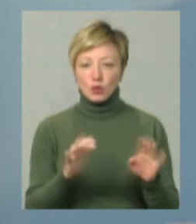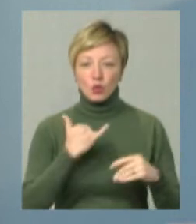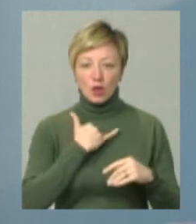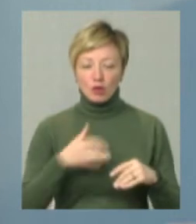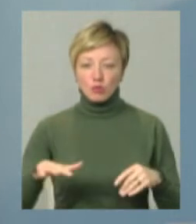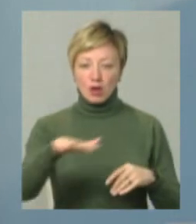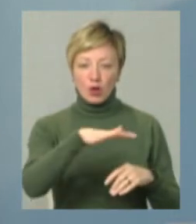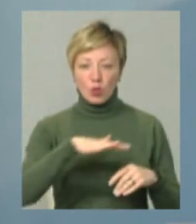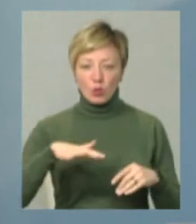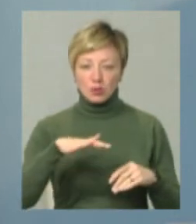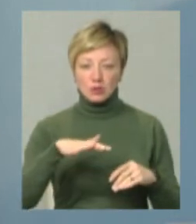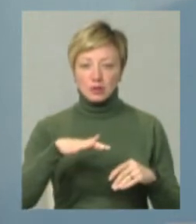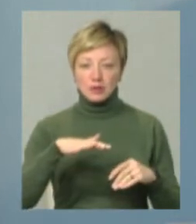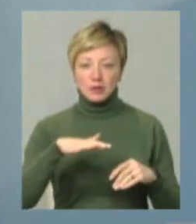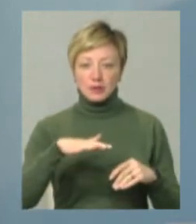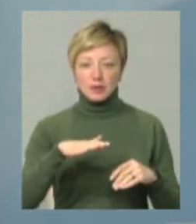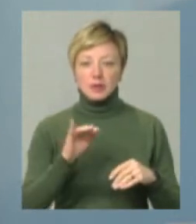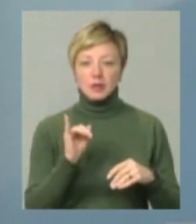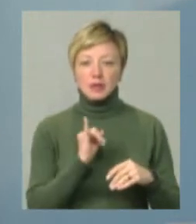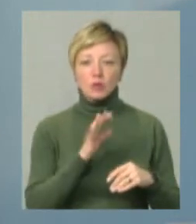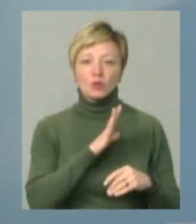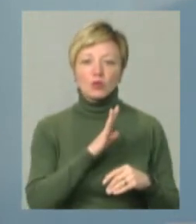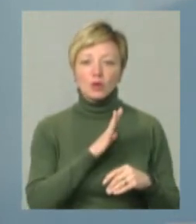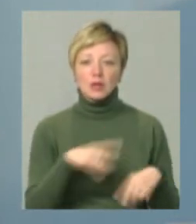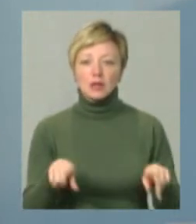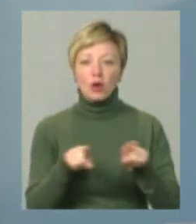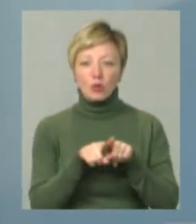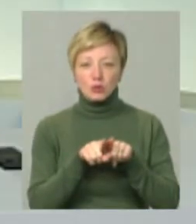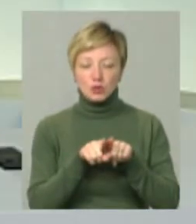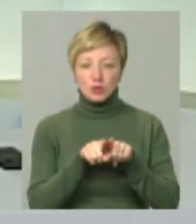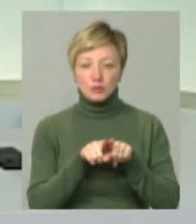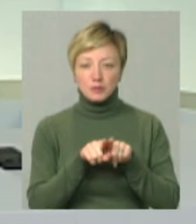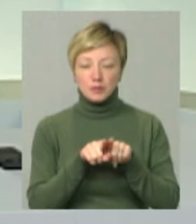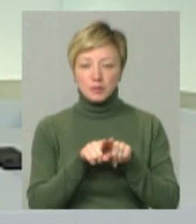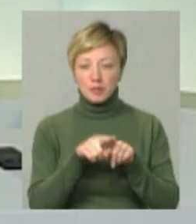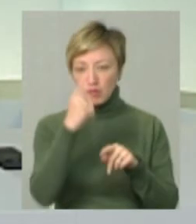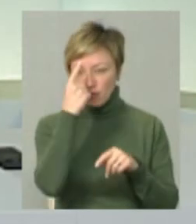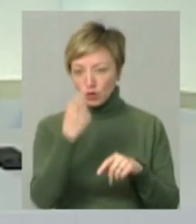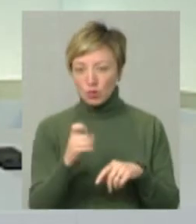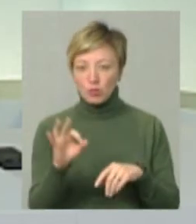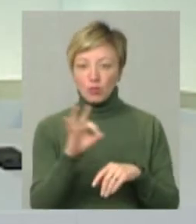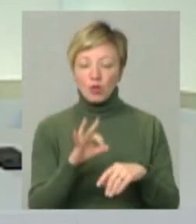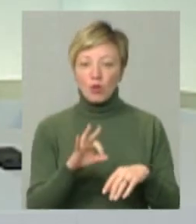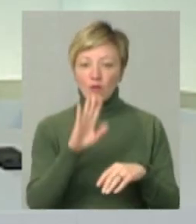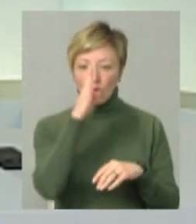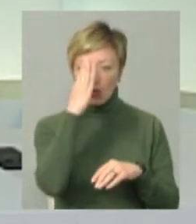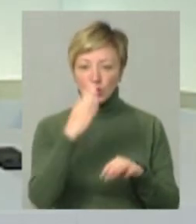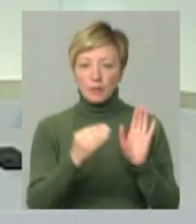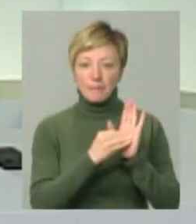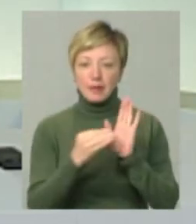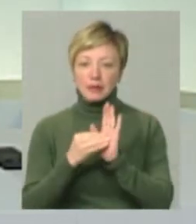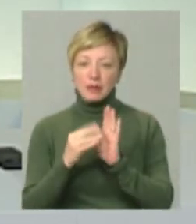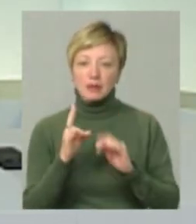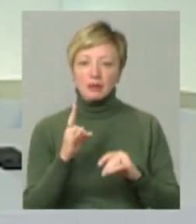в нашому регіоні. І були також повідомлення про такі ворожі мітки